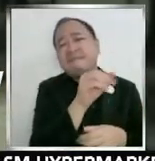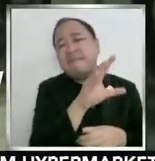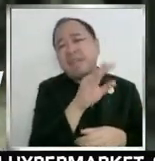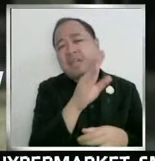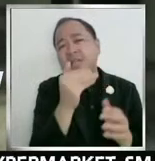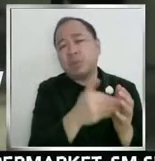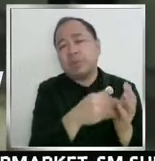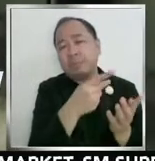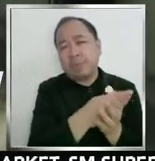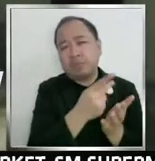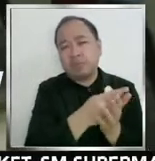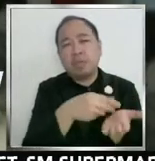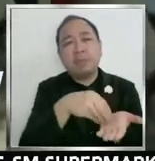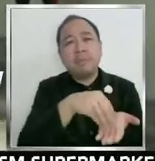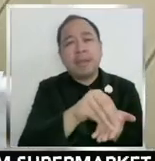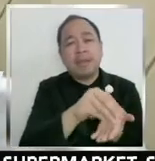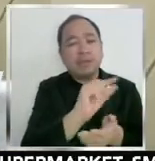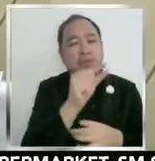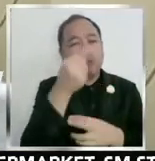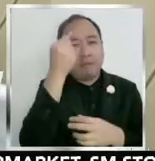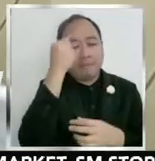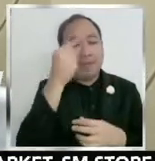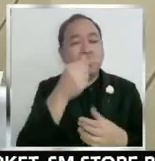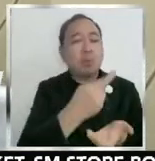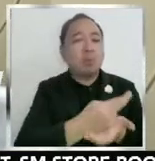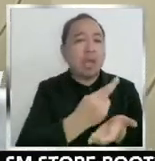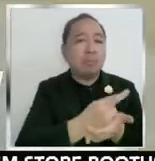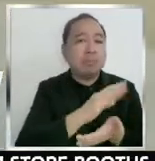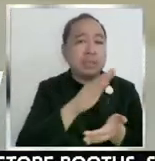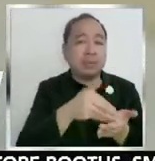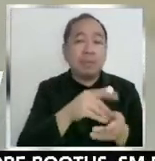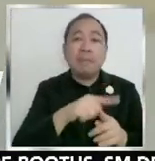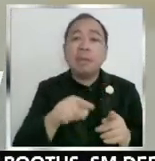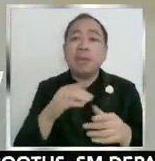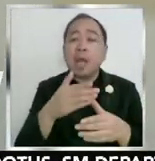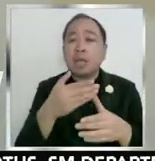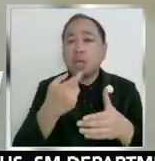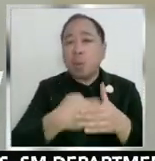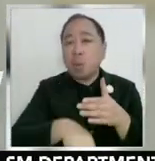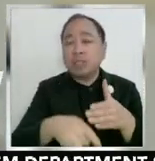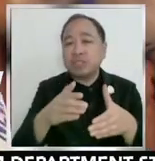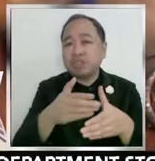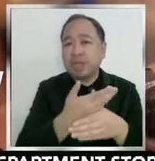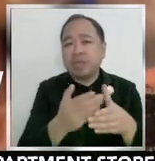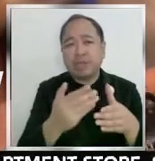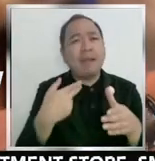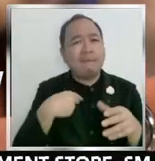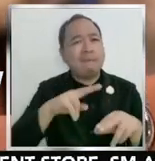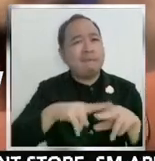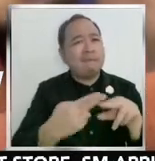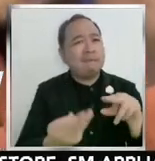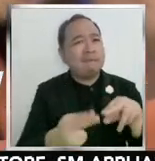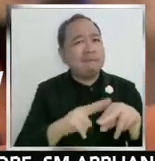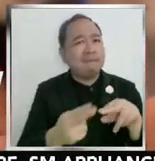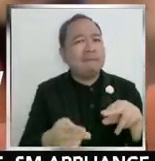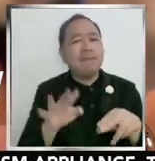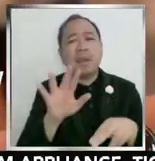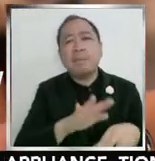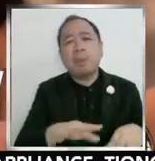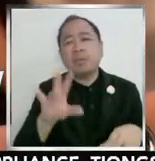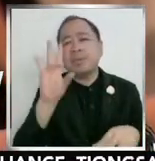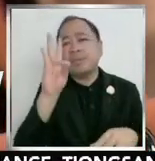mga government facility. Pero kung co-sharing base sa batas, mas mababa ang babayaran. Nasa 7,500 lang a